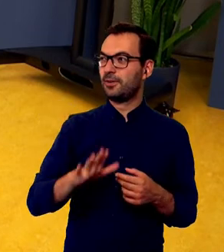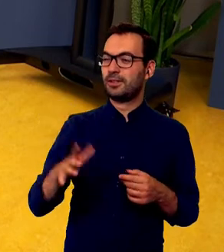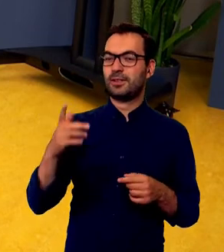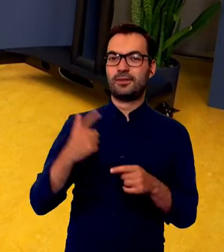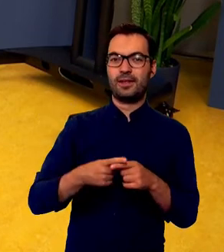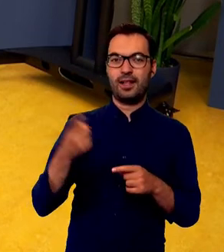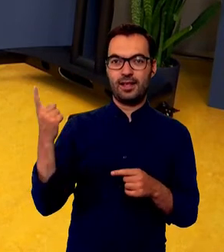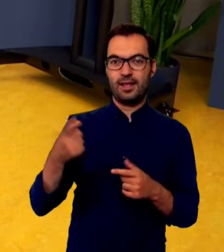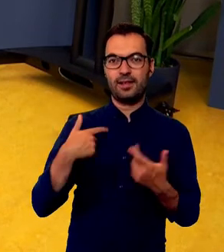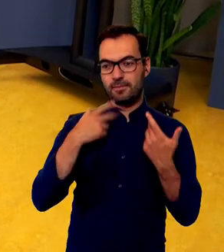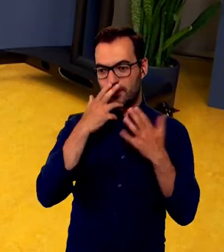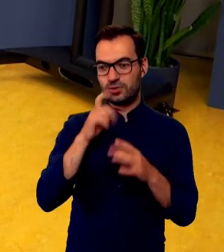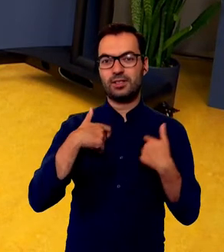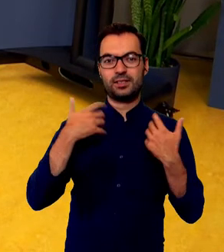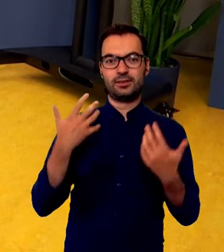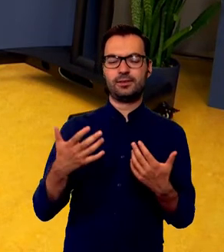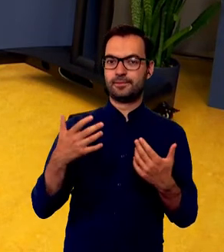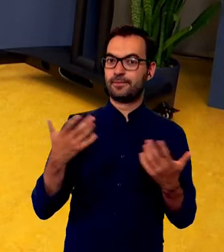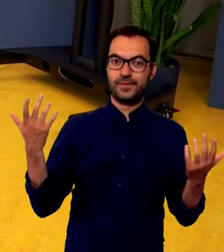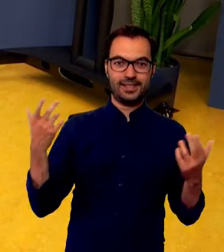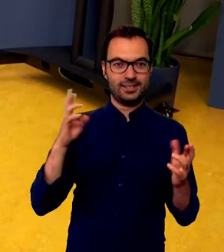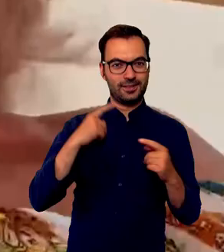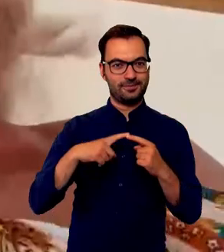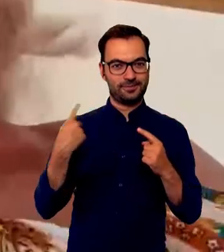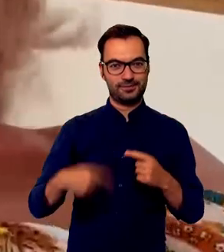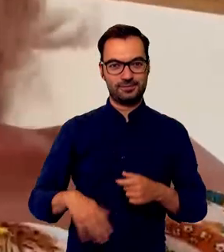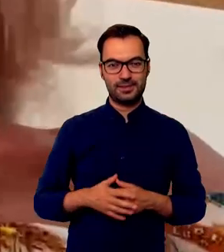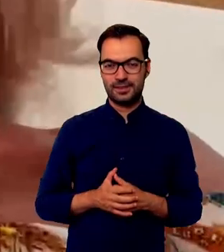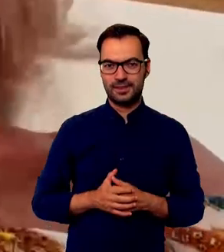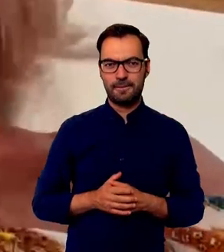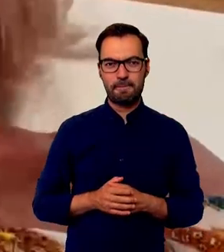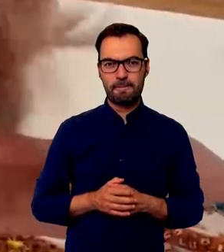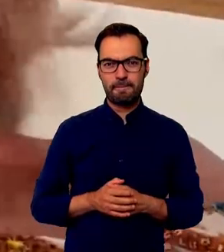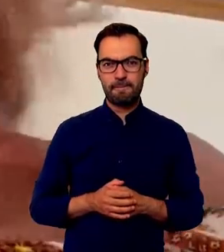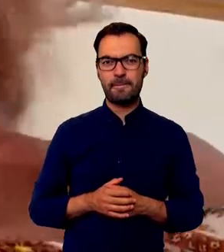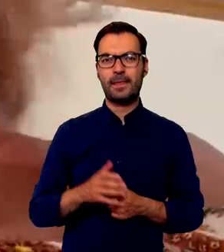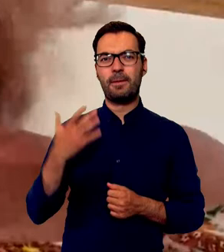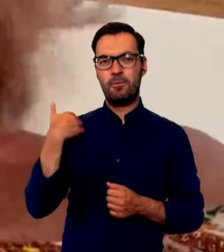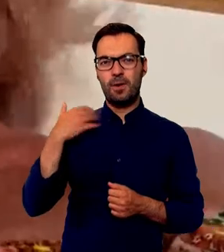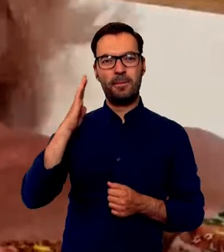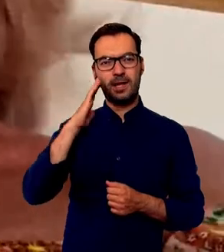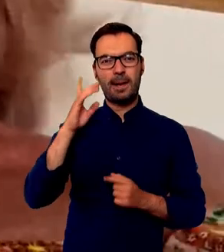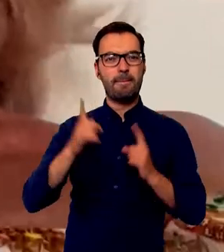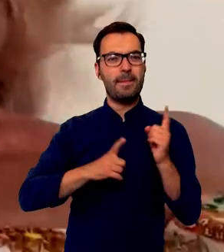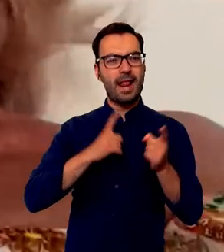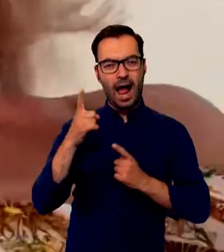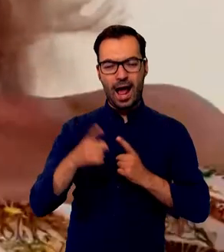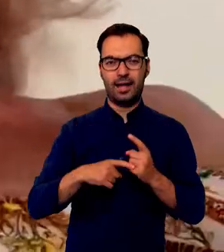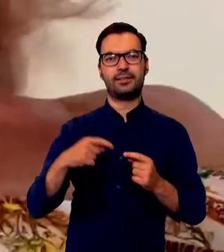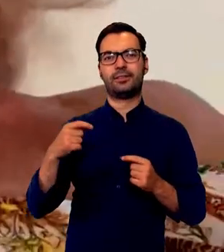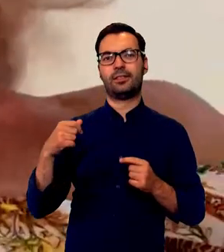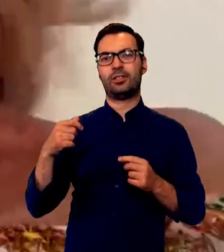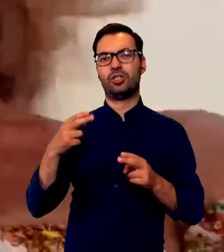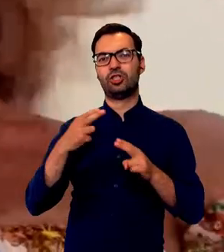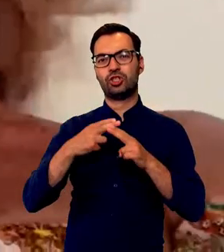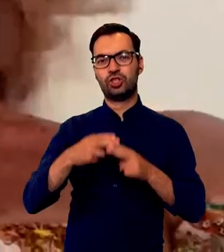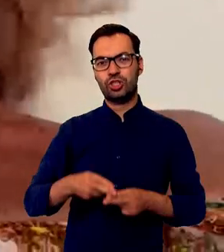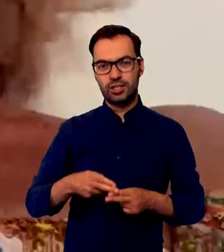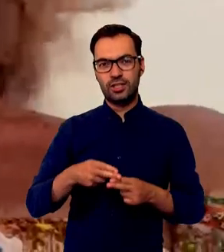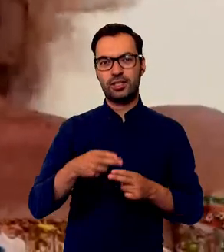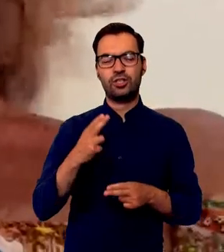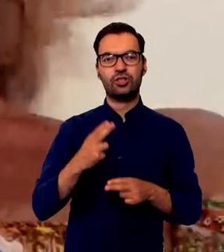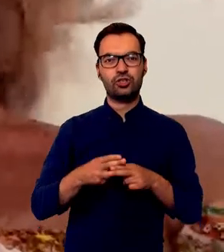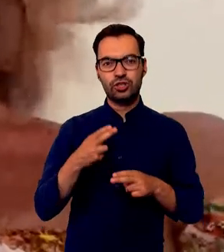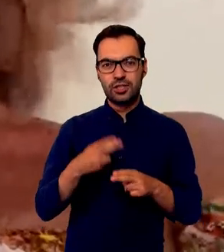zuję to, co chciałam. Mój drugi dom, trochę mieszkałam w Mediolanie, mieszkałam w Rzymie, pomieszkiwałam w